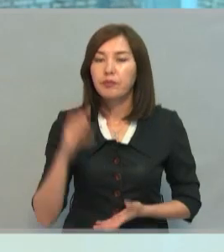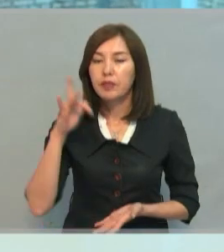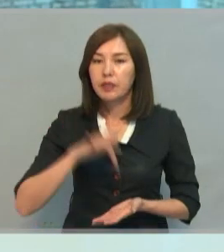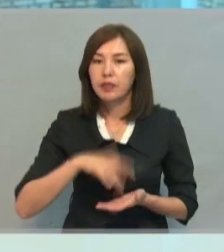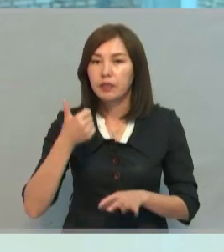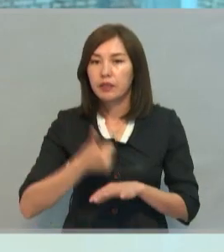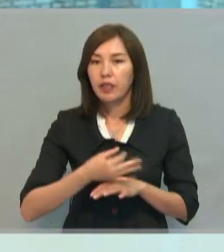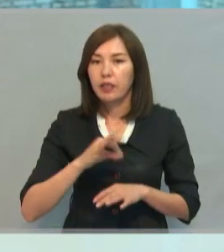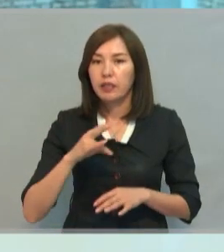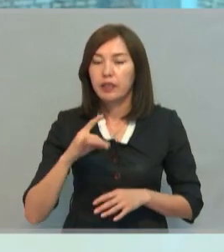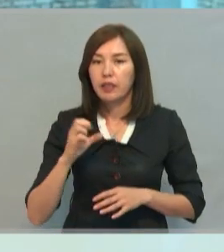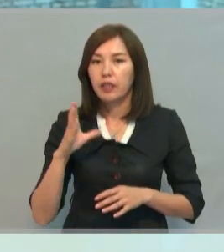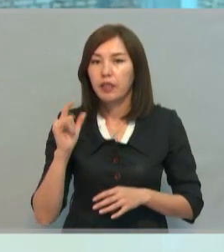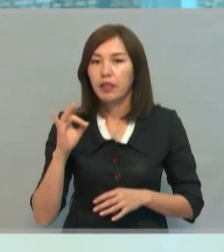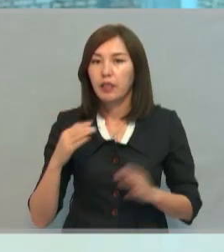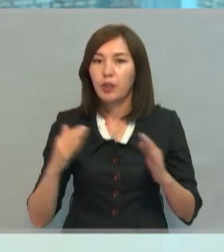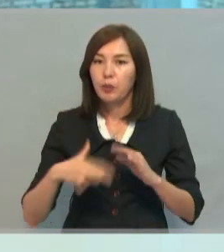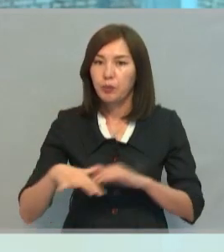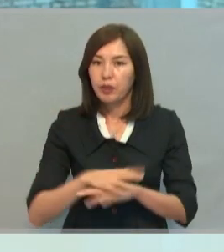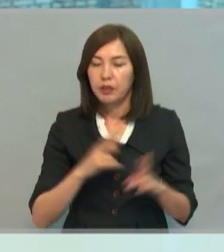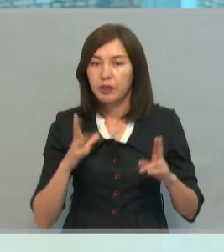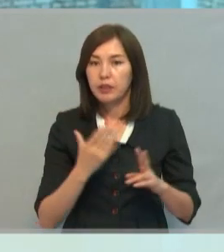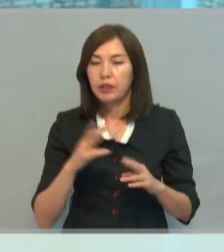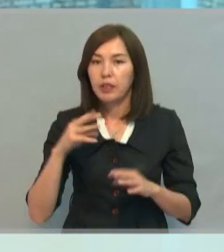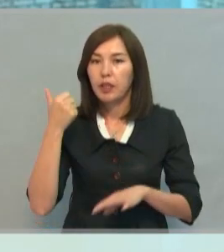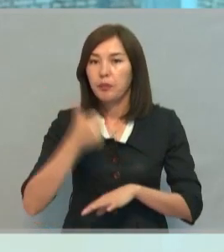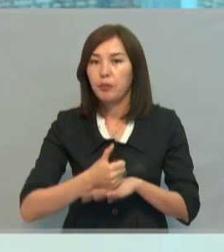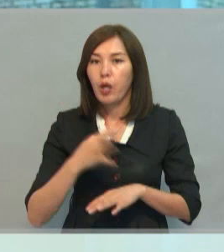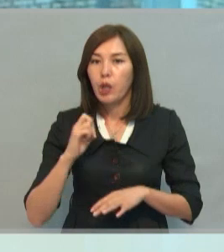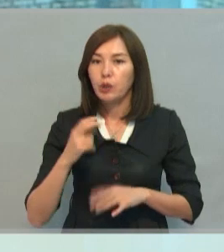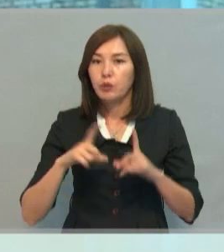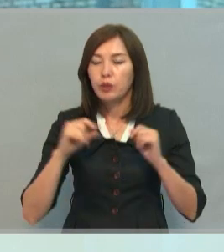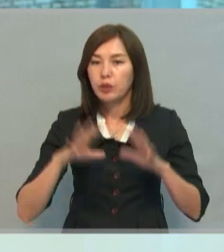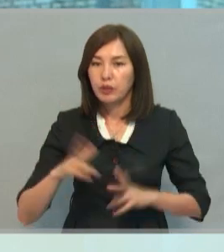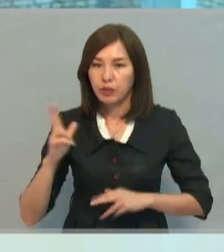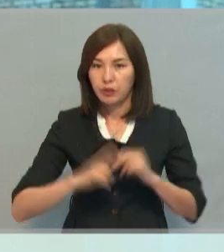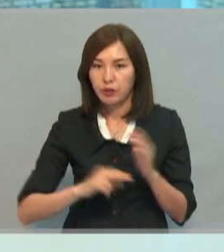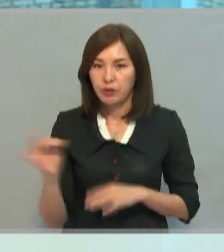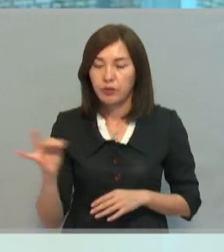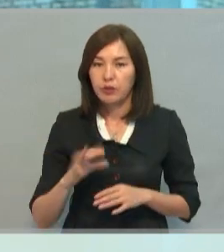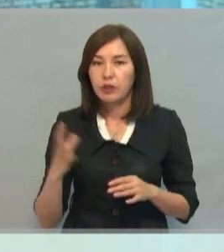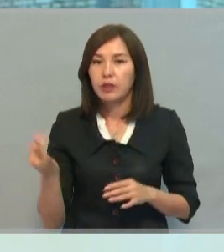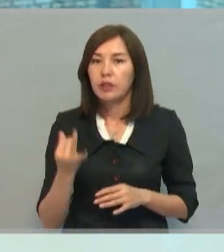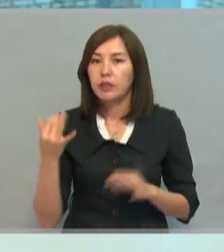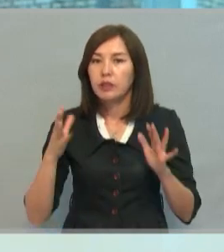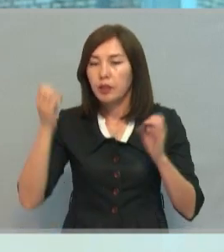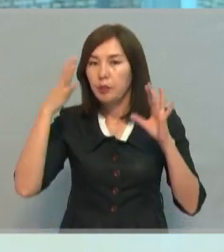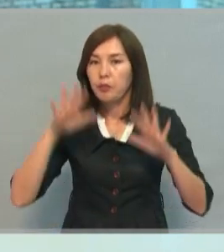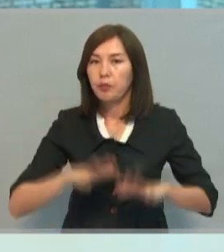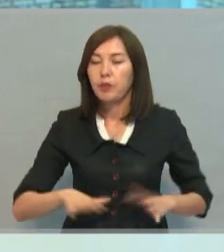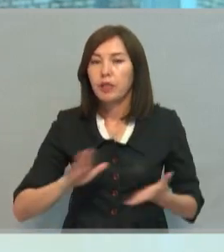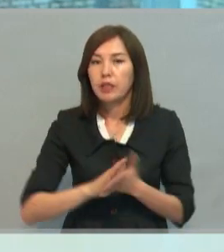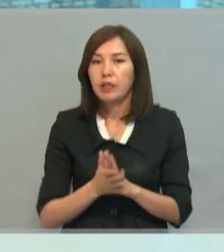Шымкент қаласының әкімі Мұрат Әйтенов Сайрам тұрғын алабына барды. Шаһар басшысы әлеуметтік нысандар құрылысы және тарихи мәдениет